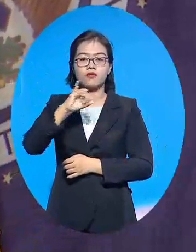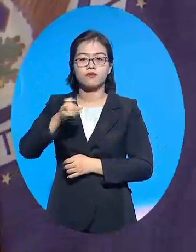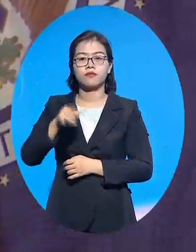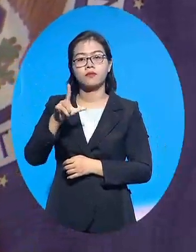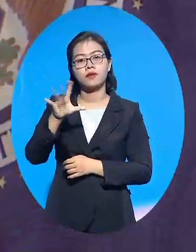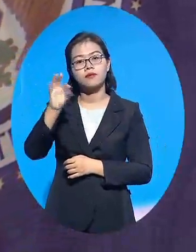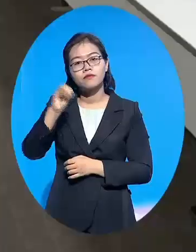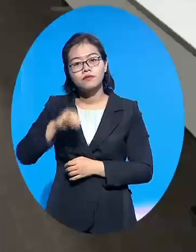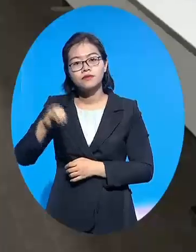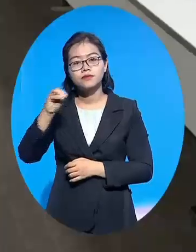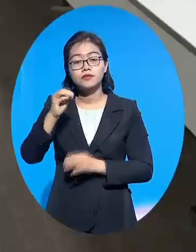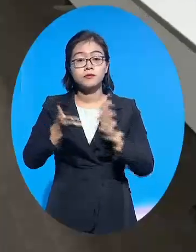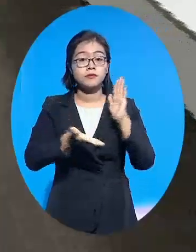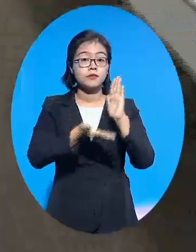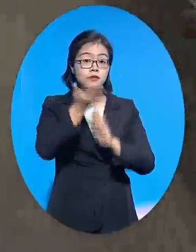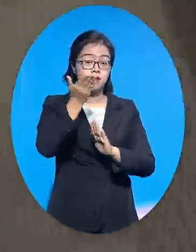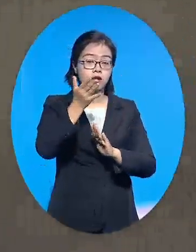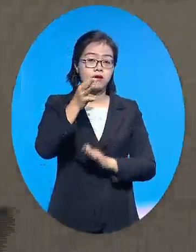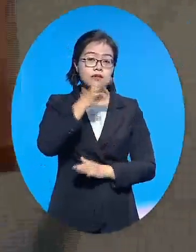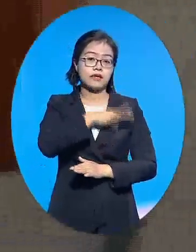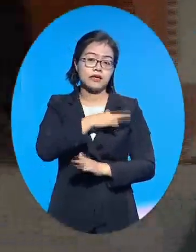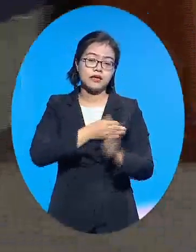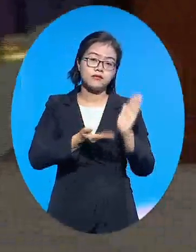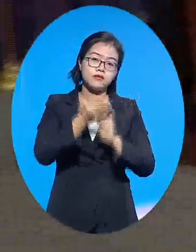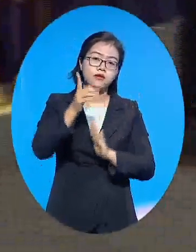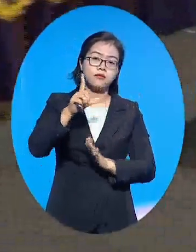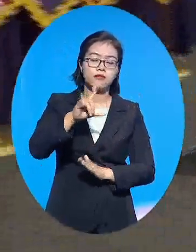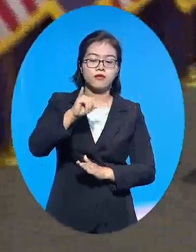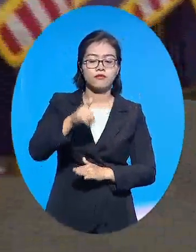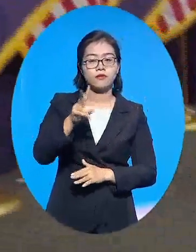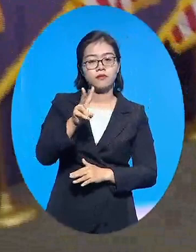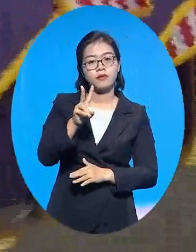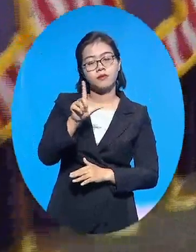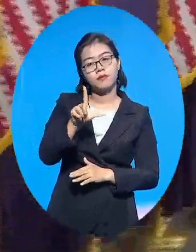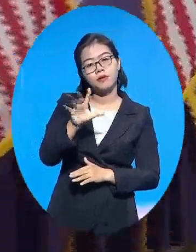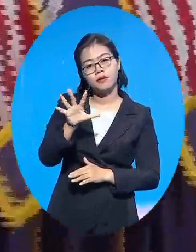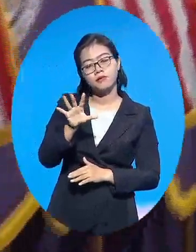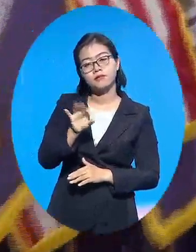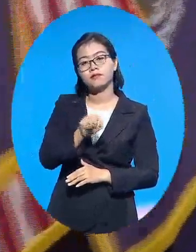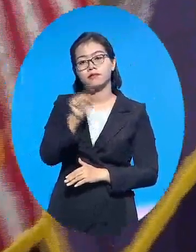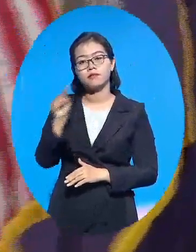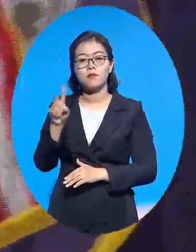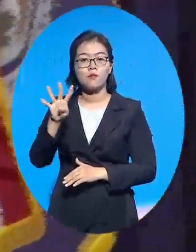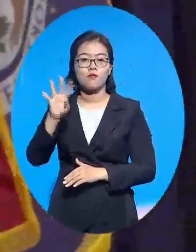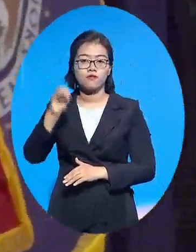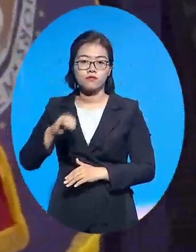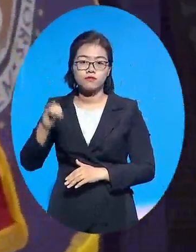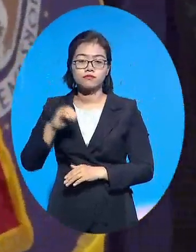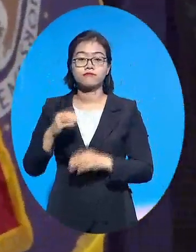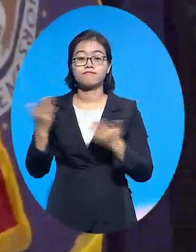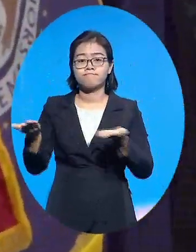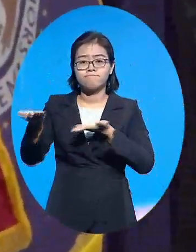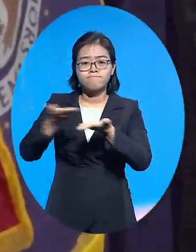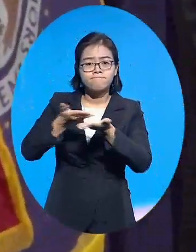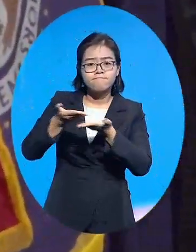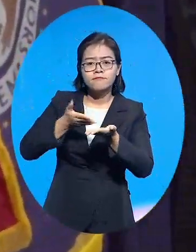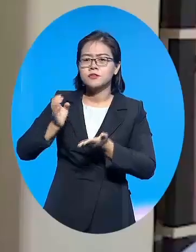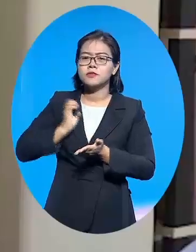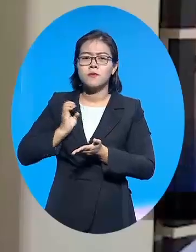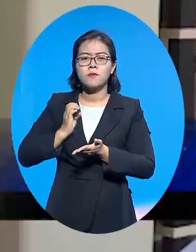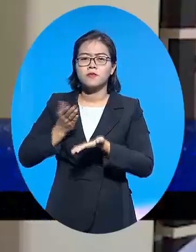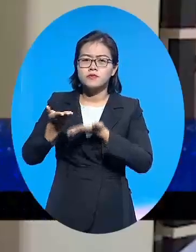lên 3,75-4%, đồng thời cho biết hiện vẫn còn quá sớm để thảo luận về việc tạm dừng tăng lãi suất